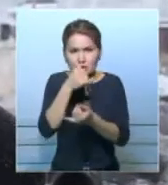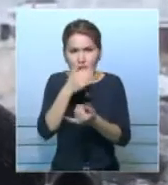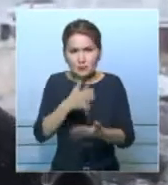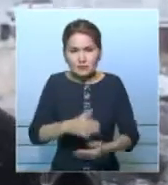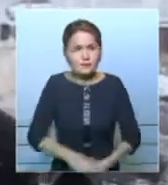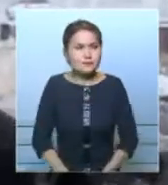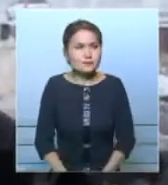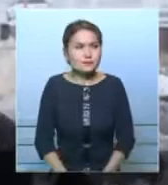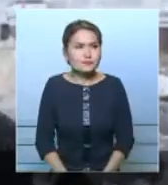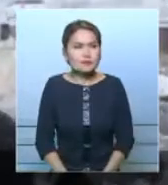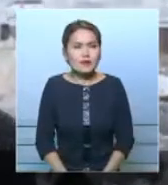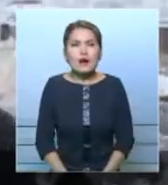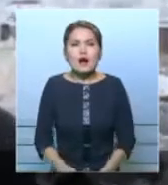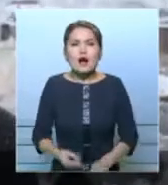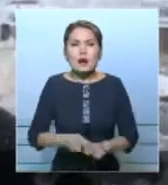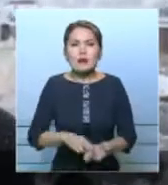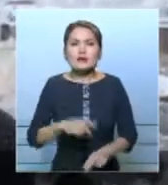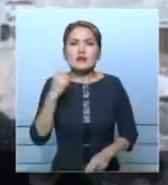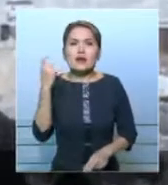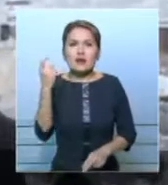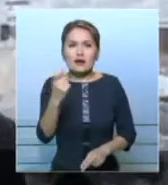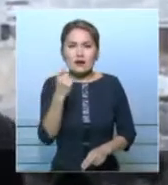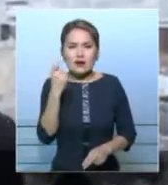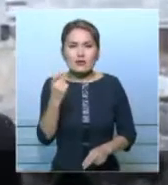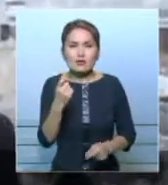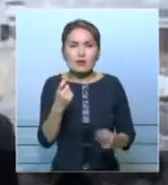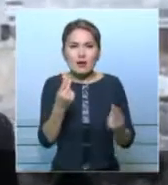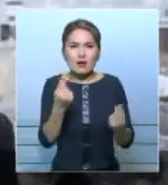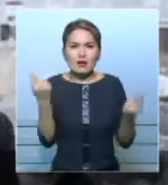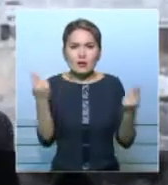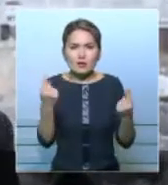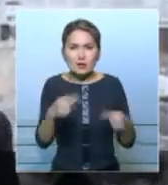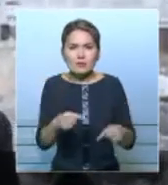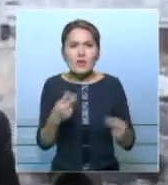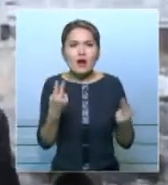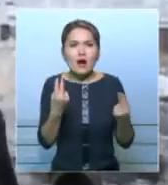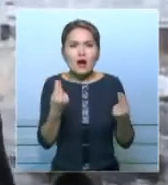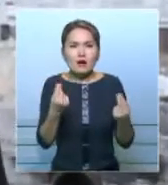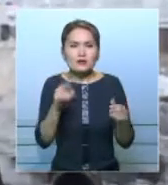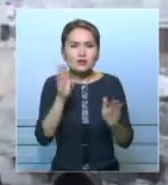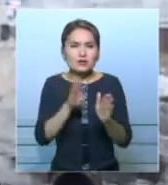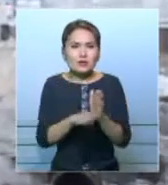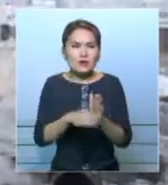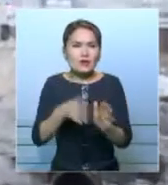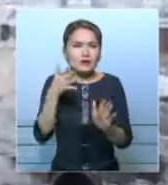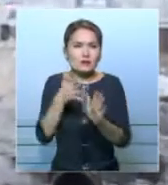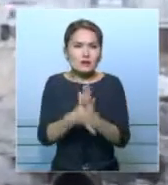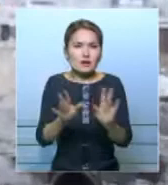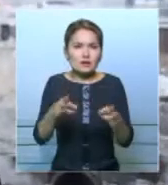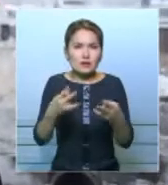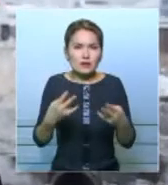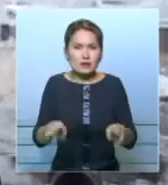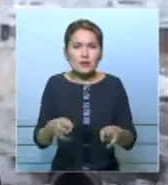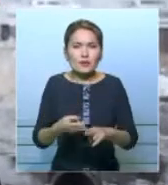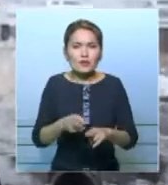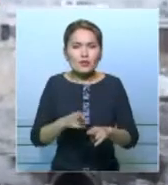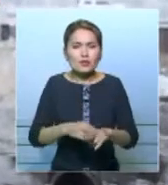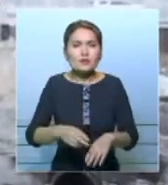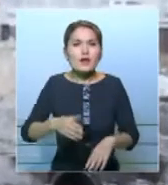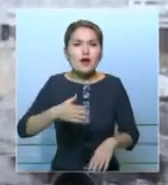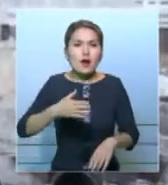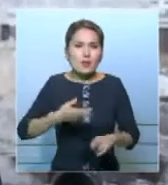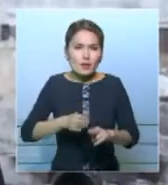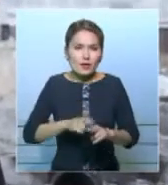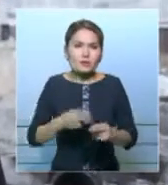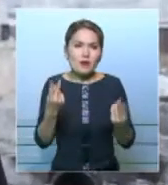Экономикалық дағдарыс кезінде ақша шашудың не қажеті бар? Менің ойымша 100-150 адам жеткілікті. Мәселен, оңтүстік жақта бір депутат